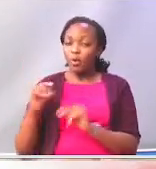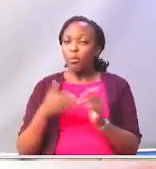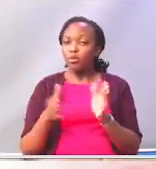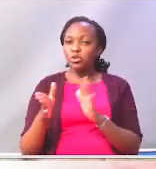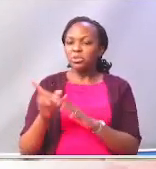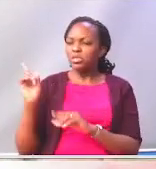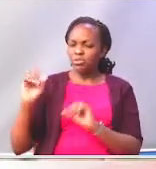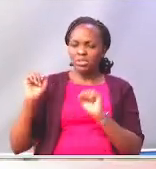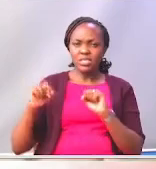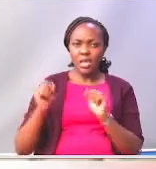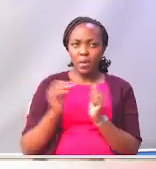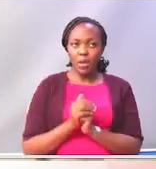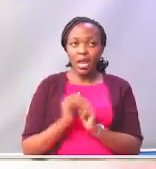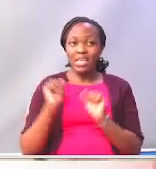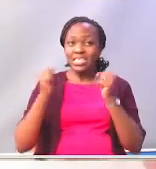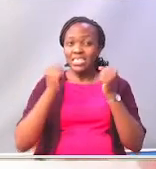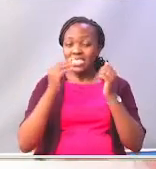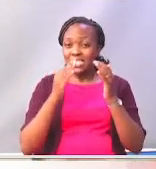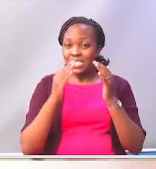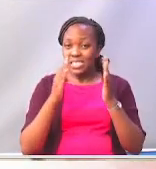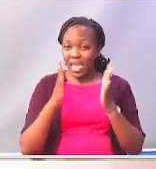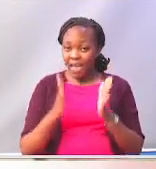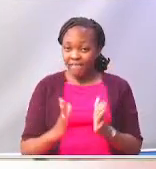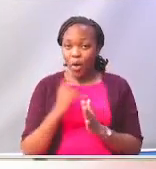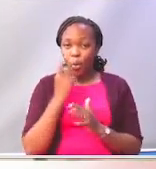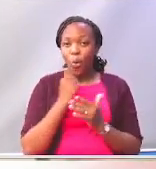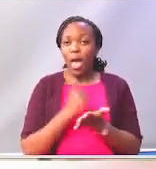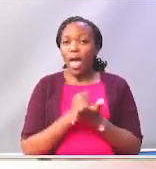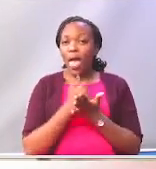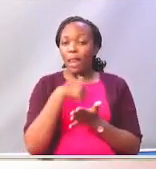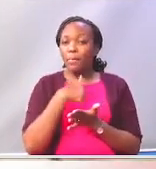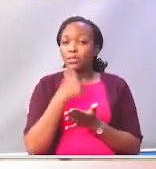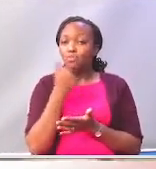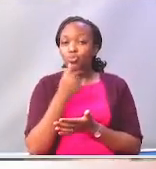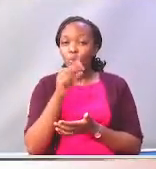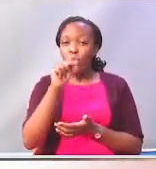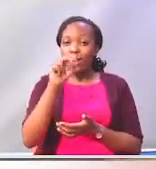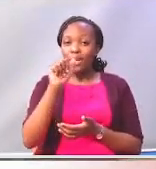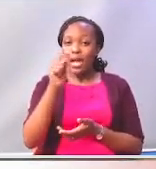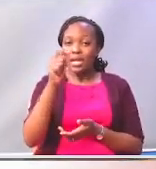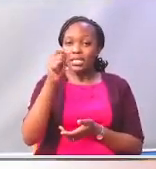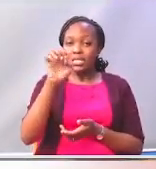Na mkombozi ambaye atatukomboa hapa ni mtu anaitwa Natembeya.